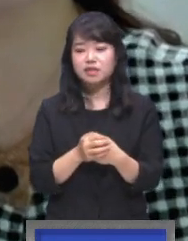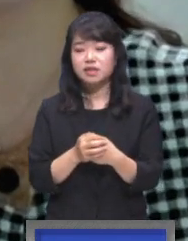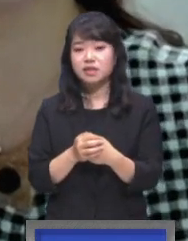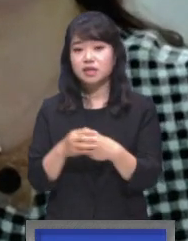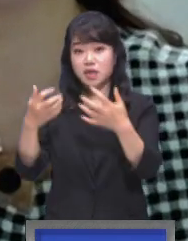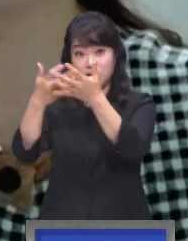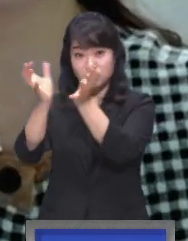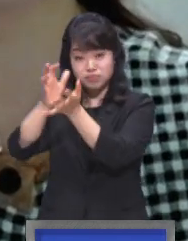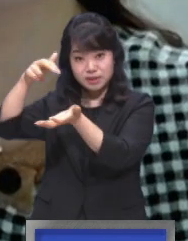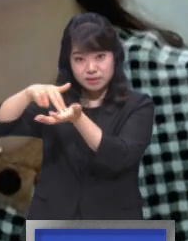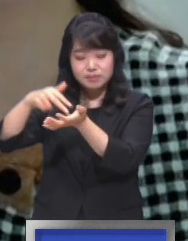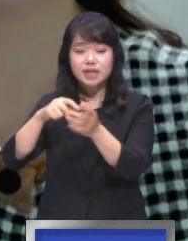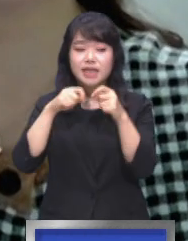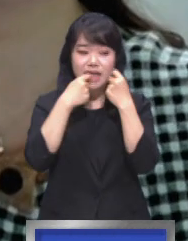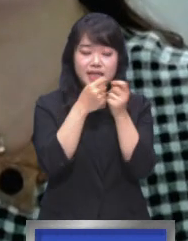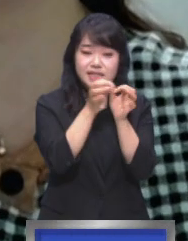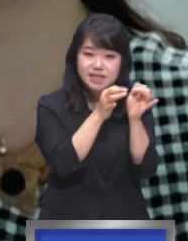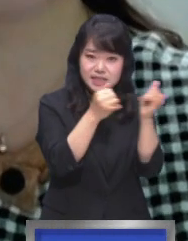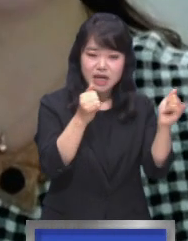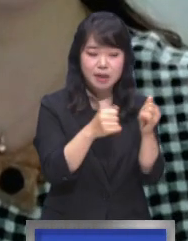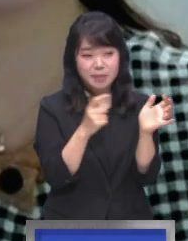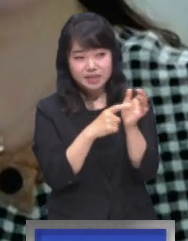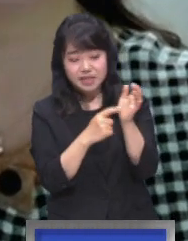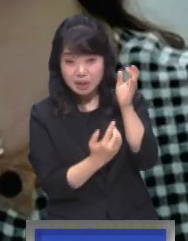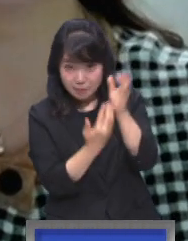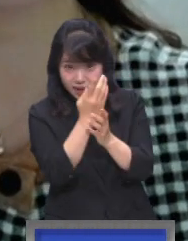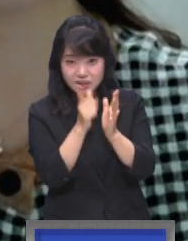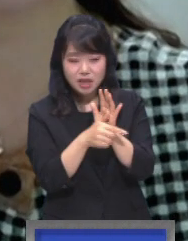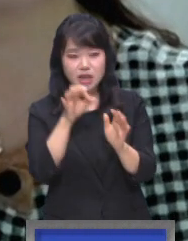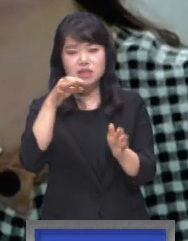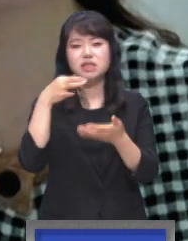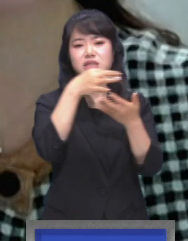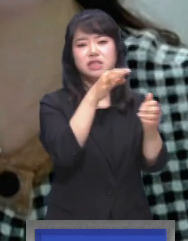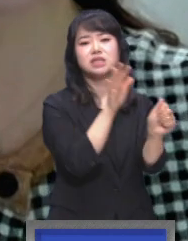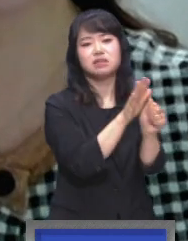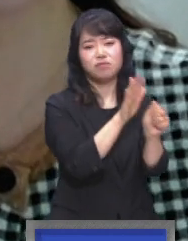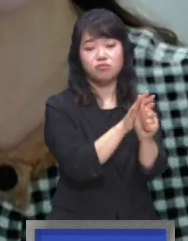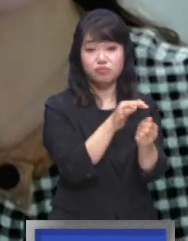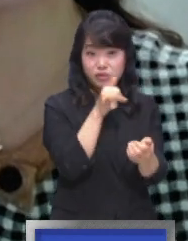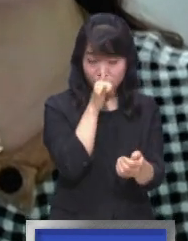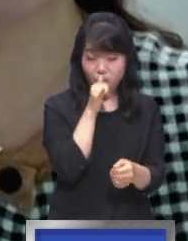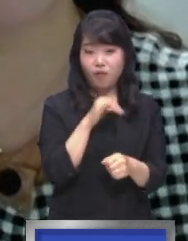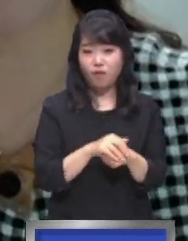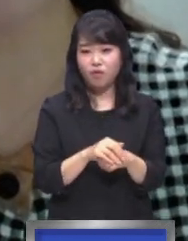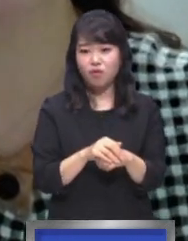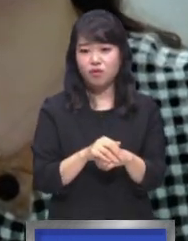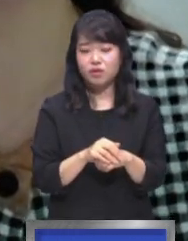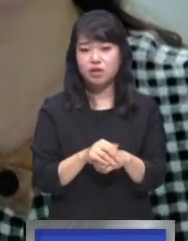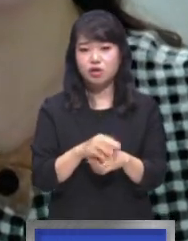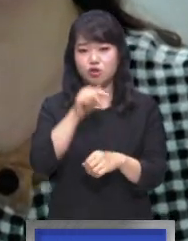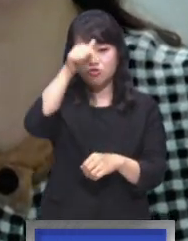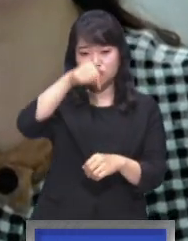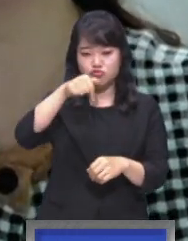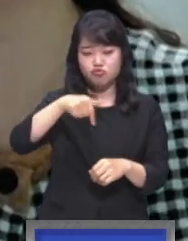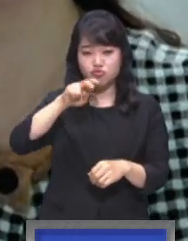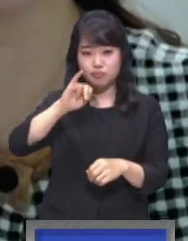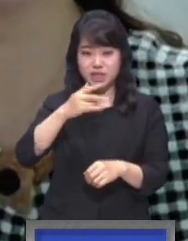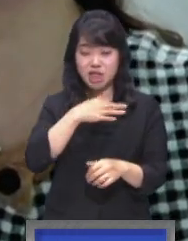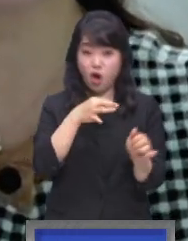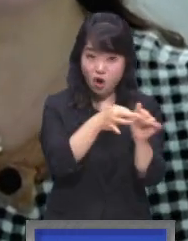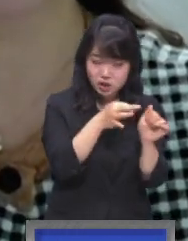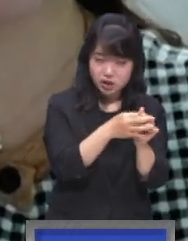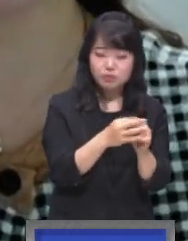중소벤처기업부에서는 소상공인들을 대상으로 재난 대응 자금을 지원하고 있다고 합니다. 국민연금, 고용보험